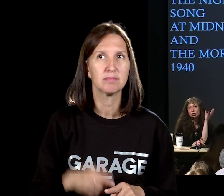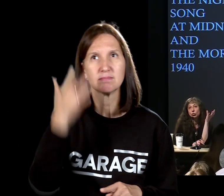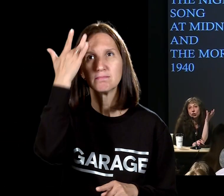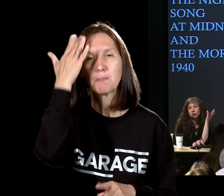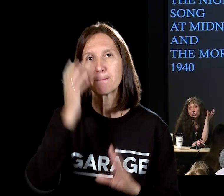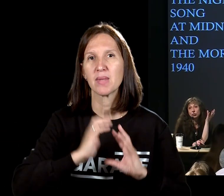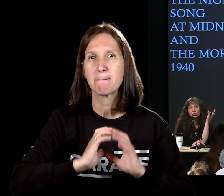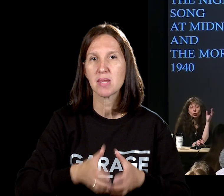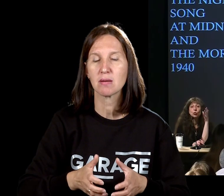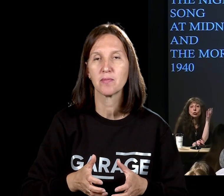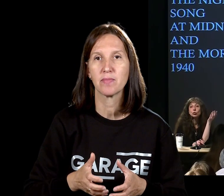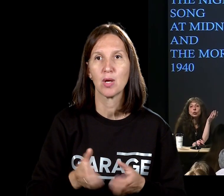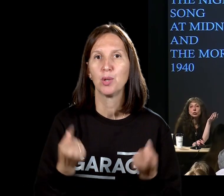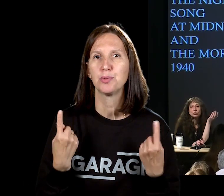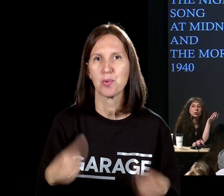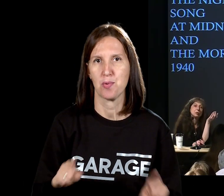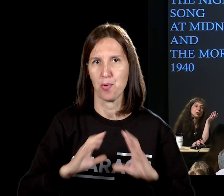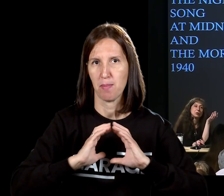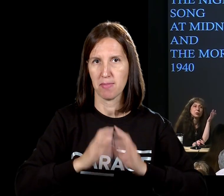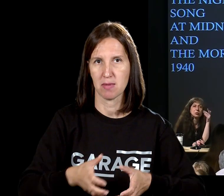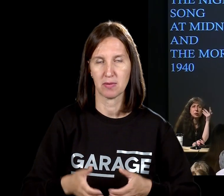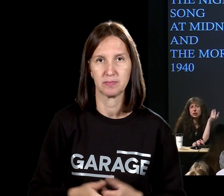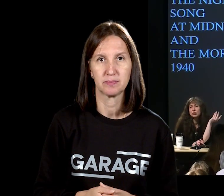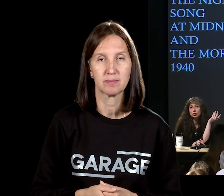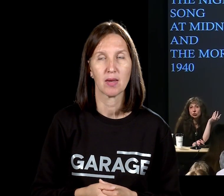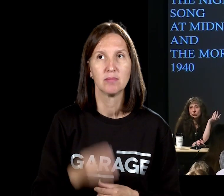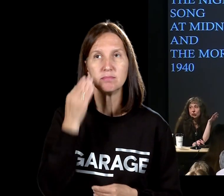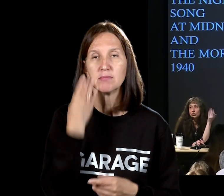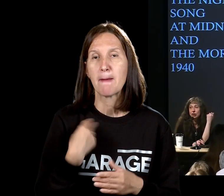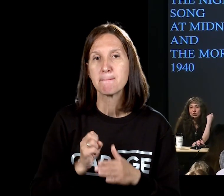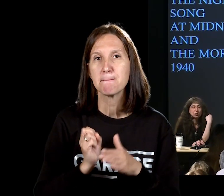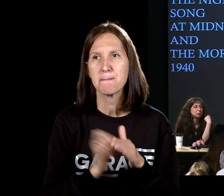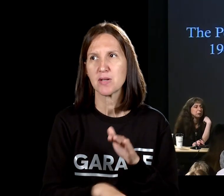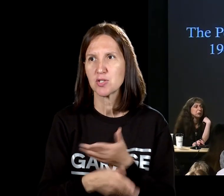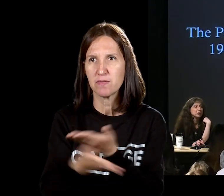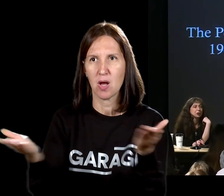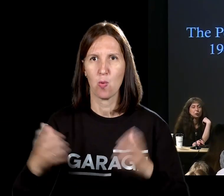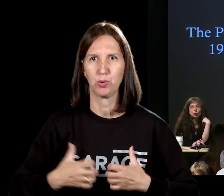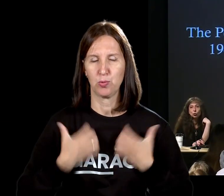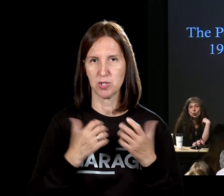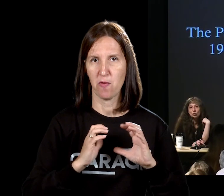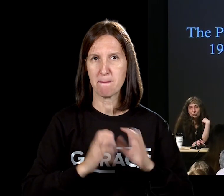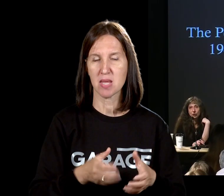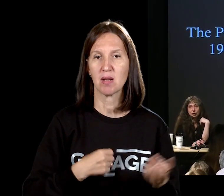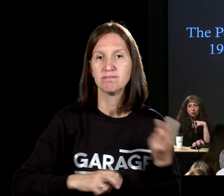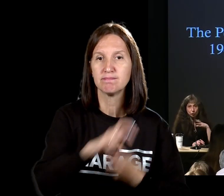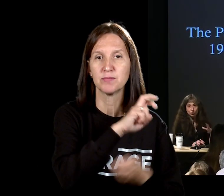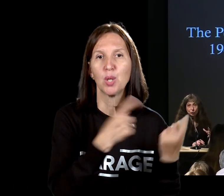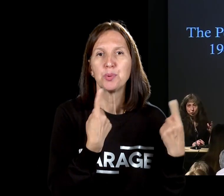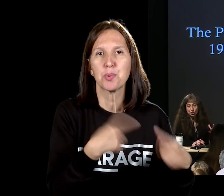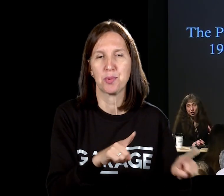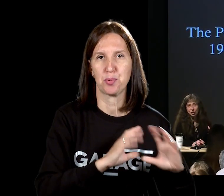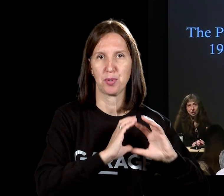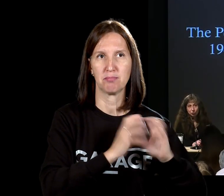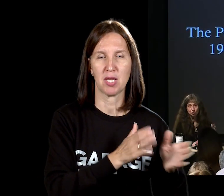бы мир, который другой как бы бегство от ужасов, да, но скорее попытки нащупать другой миропорядок,